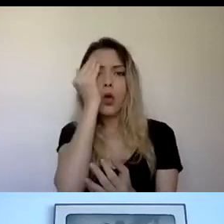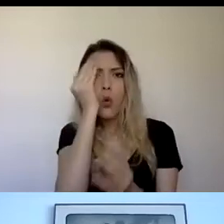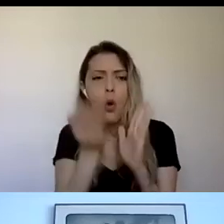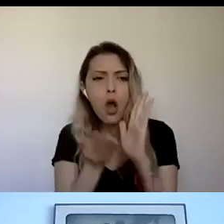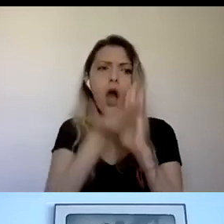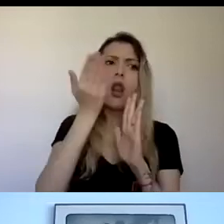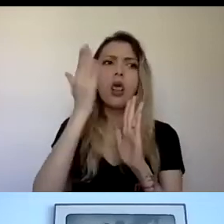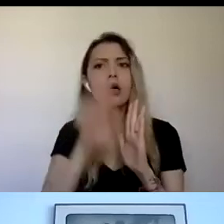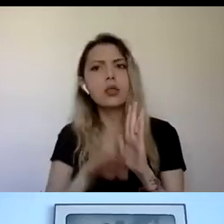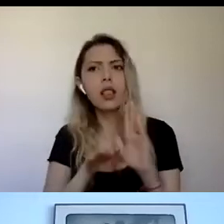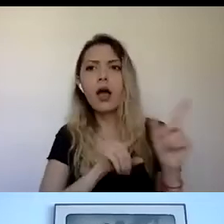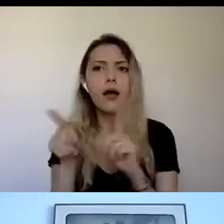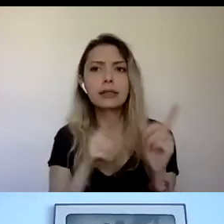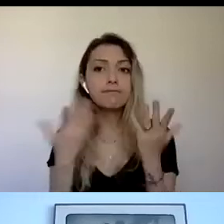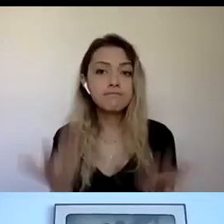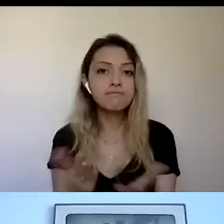mı?